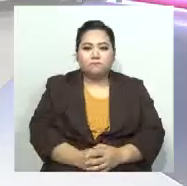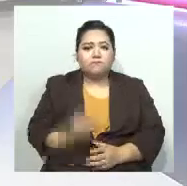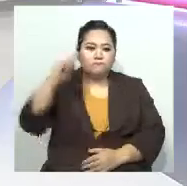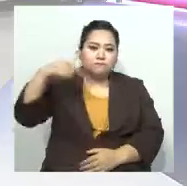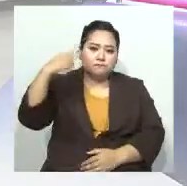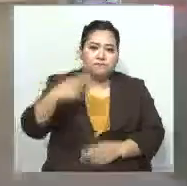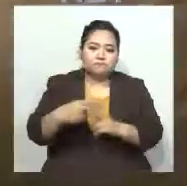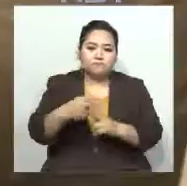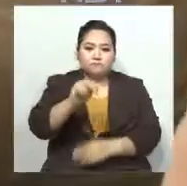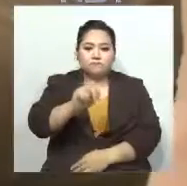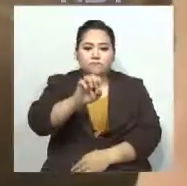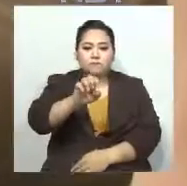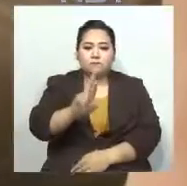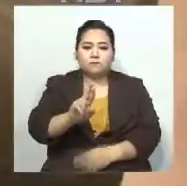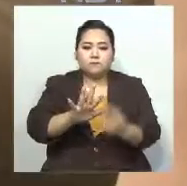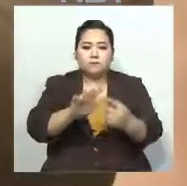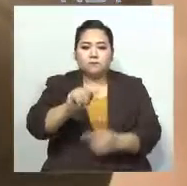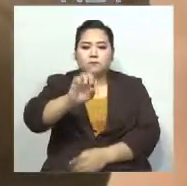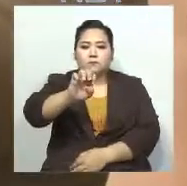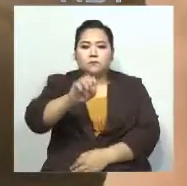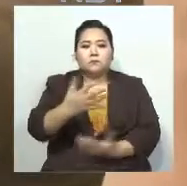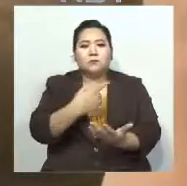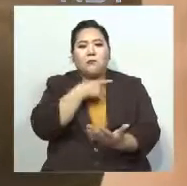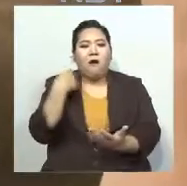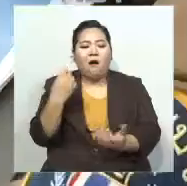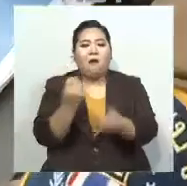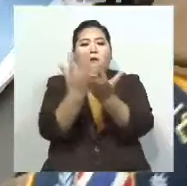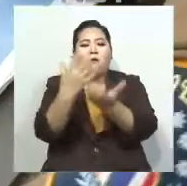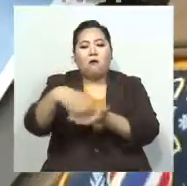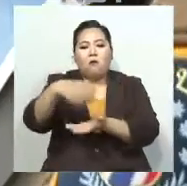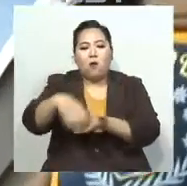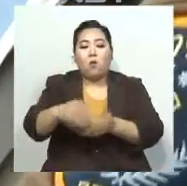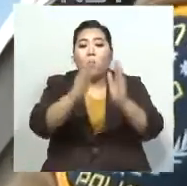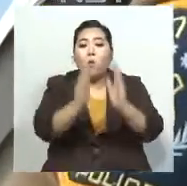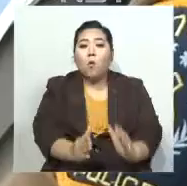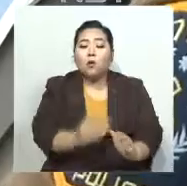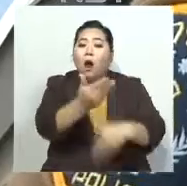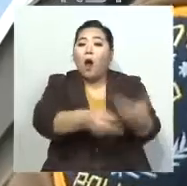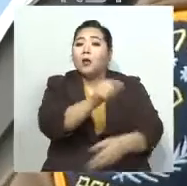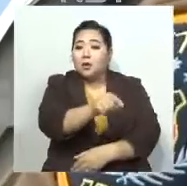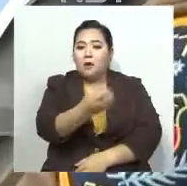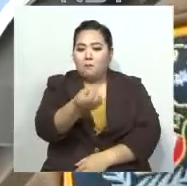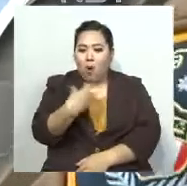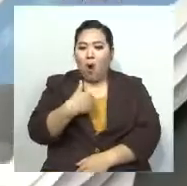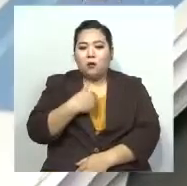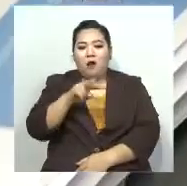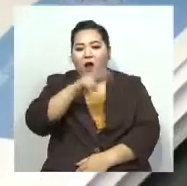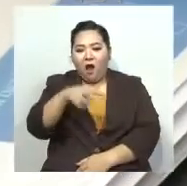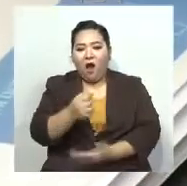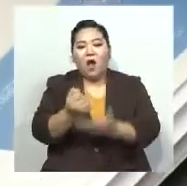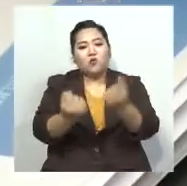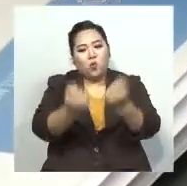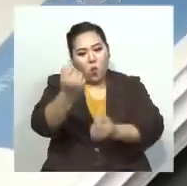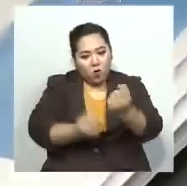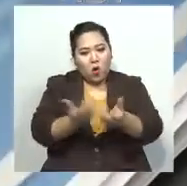ด้านของนางสาวนีรตีศรีมูลดานะครับซึ่งเป็นผู้เสียหายเขาเล่าแบบนี้ครับว่าคนร้ายเนี่ยอ้างว่าสามารถหารถยนต์เครื่องใช้